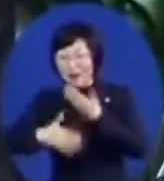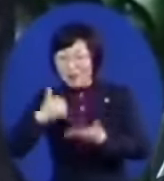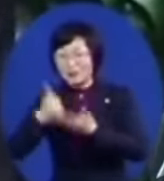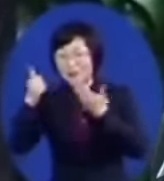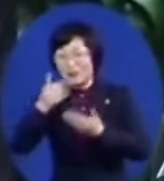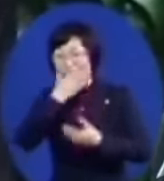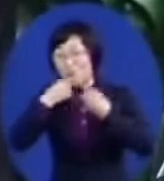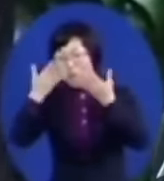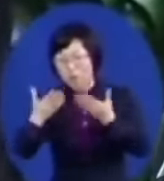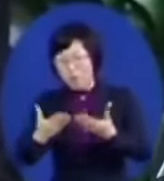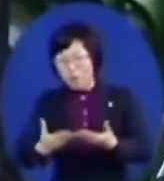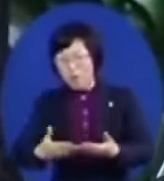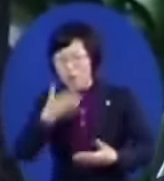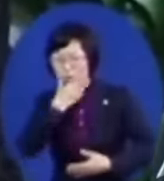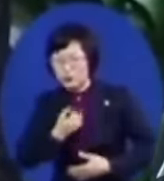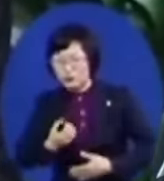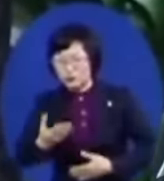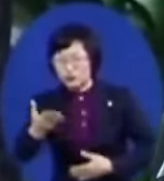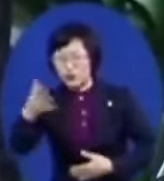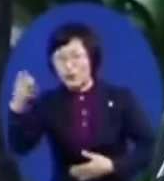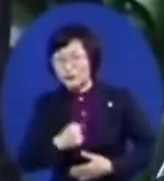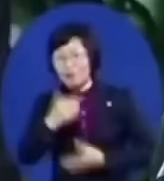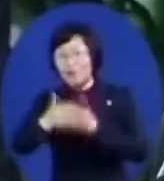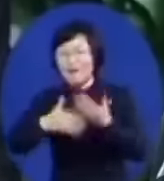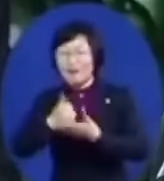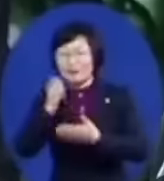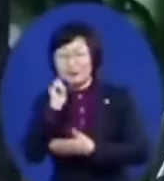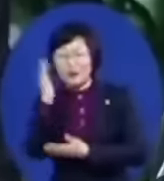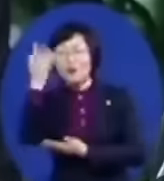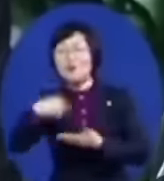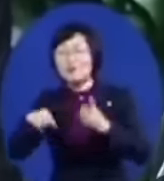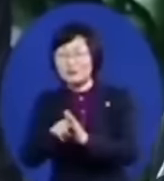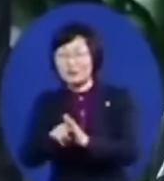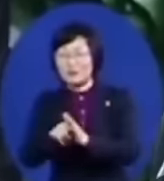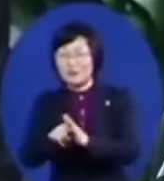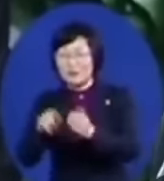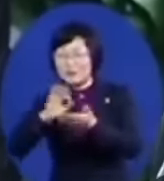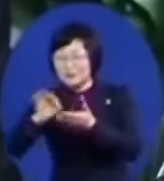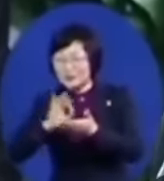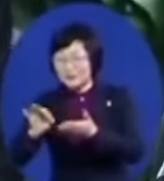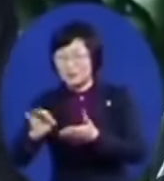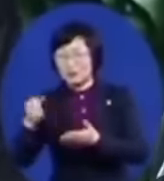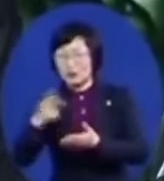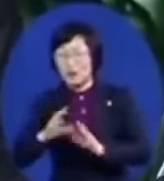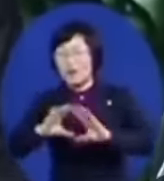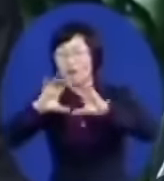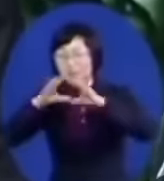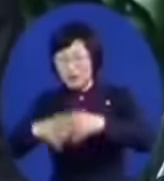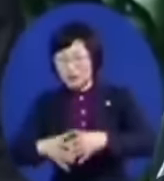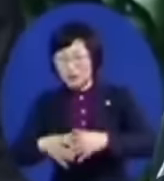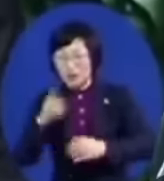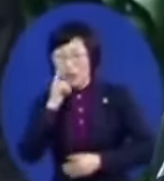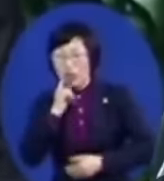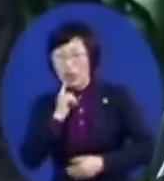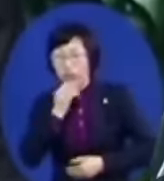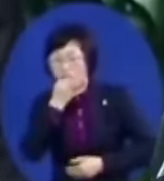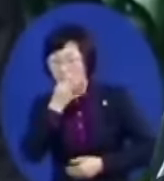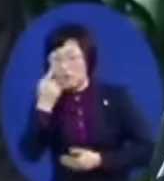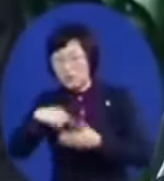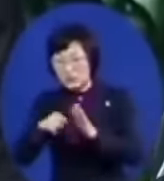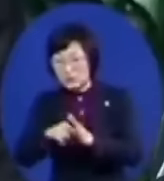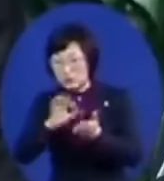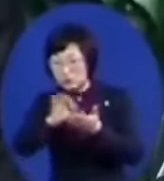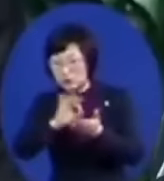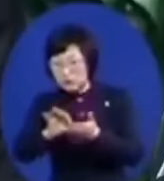그 축복을 하나님 영광 위해서 누리지 아니하고 세상의 정욕을 위해서 누리면